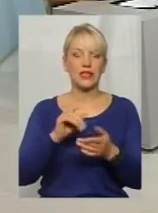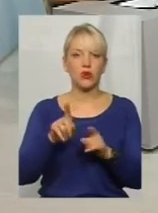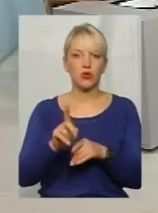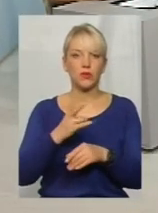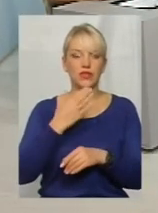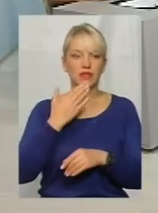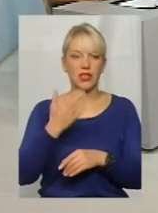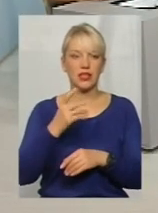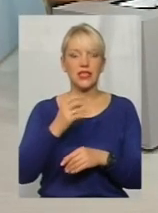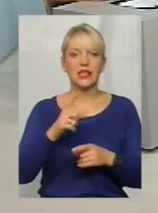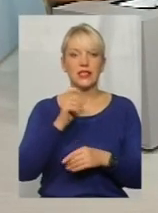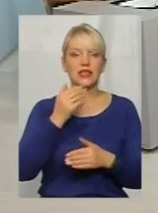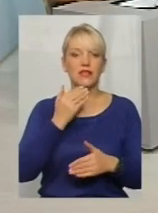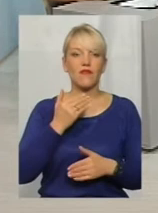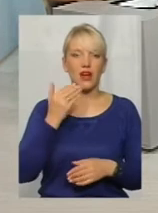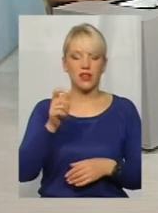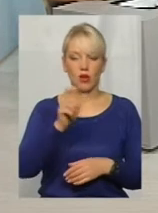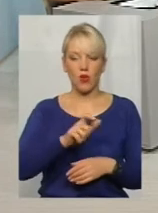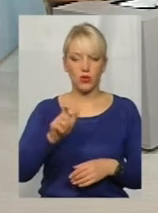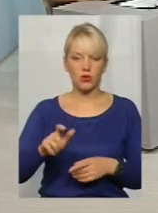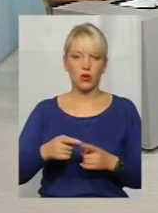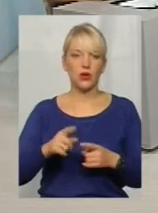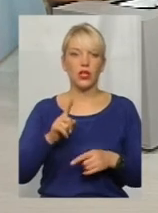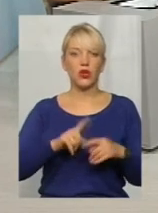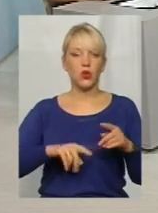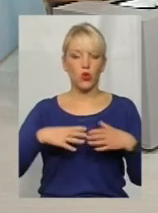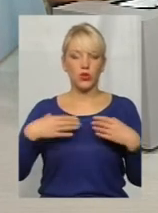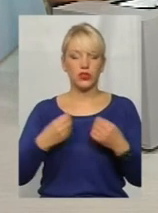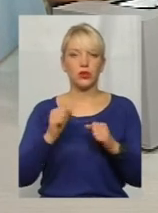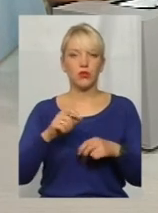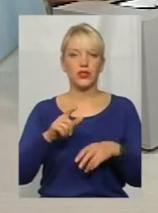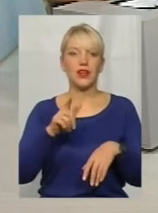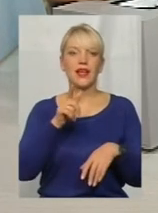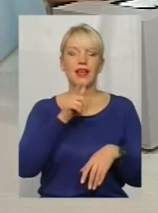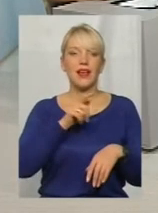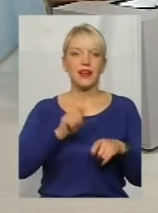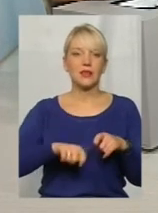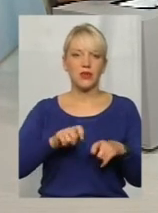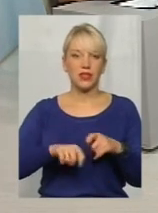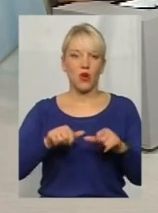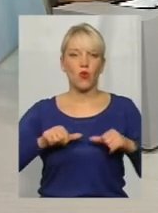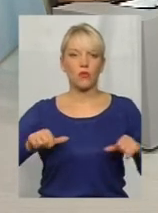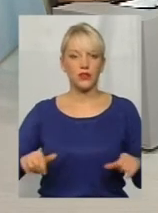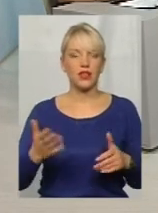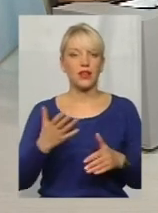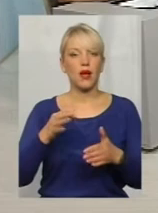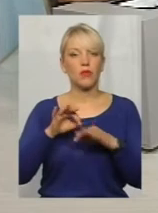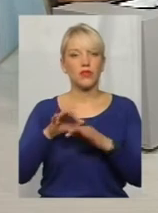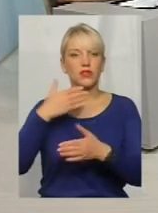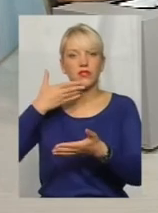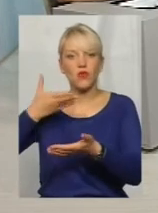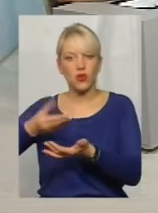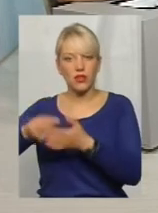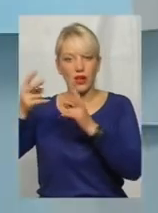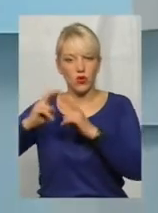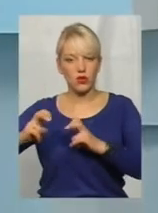тому числі родичів. Родичі можуть звернутися до клініко-експертної комісії, яка також проведе своє розслідування якості надання